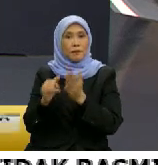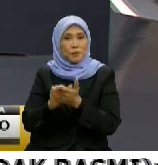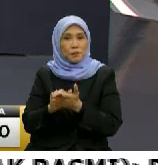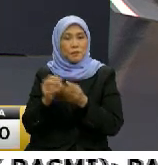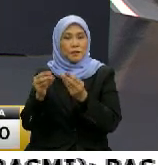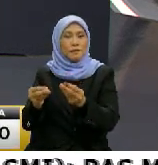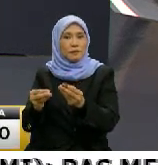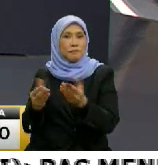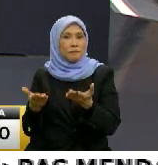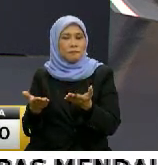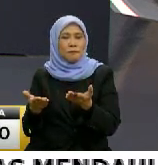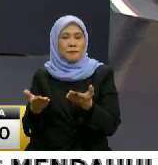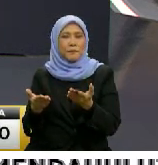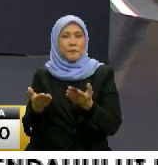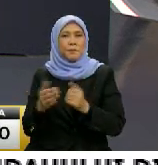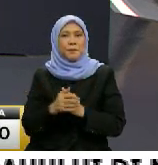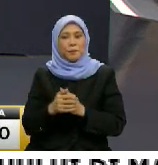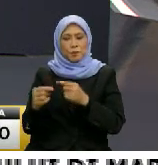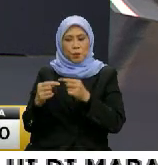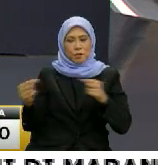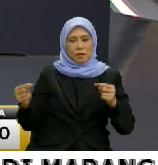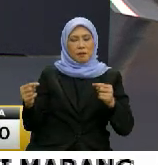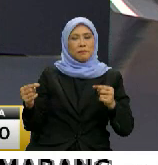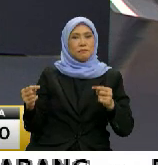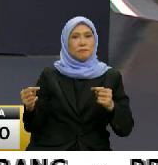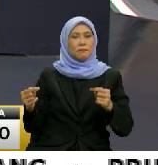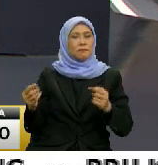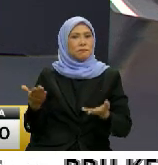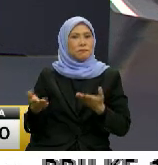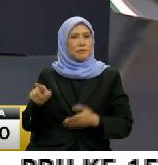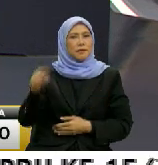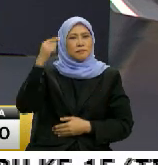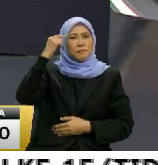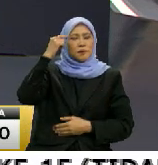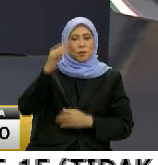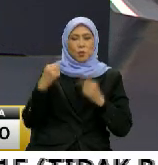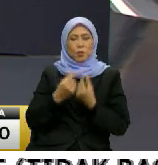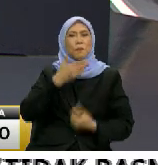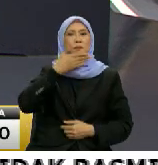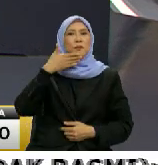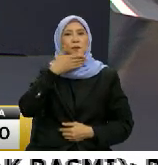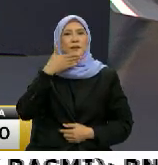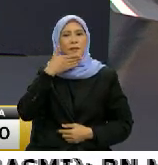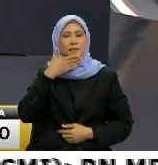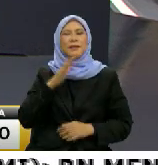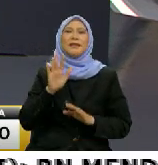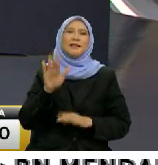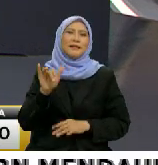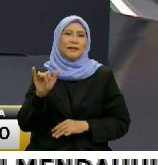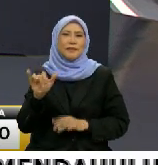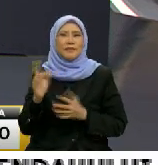kesan kepada mungkin keputusannya nanti, kerana mereka menganggap, terutama yang muda-muda ni,